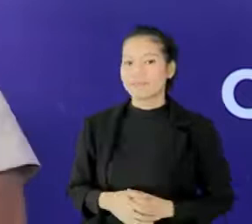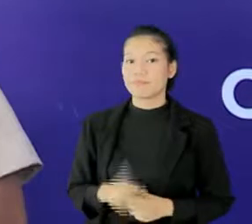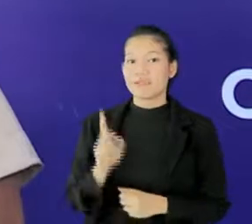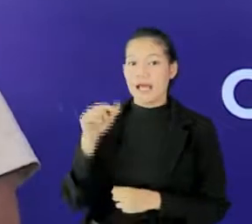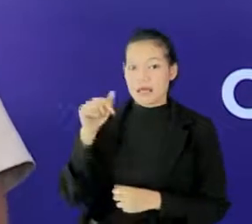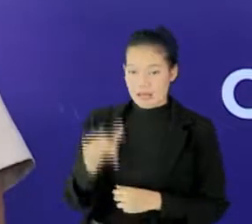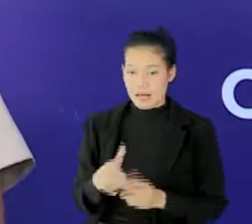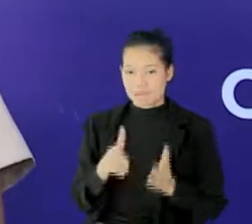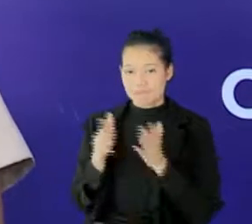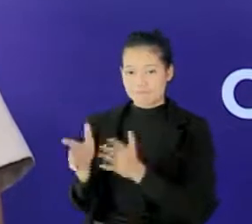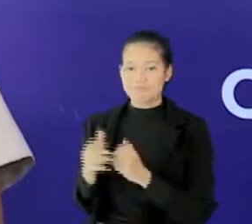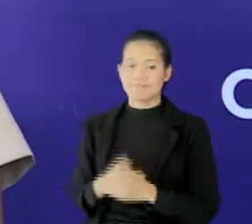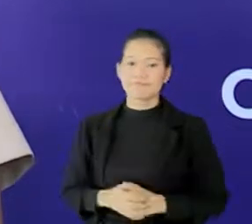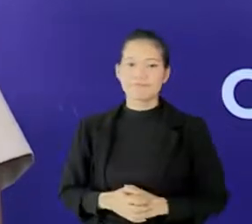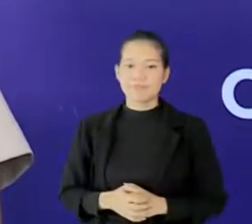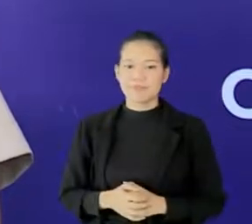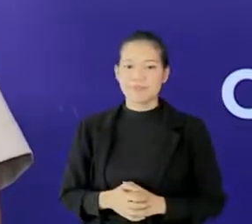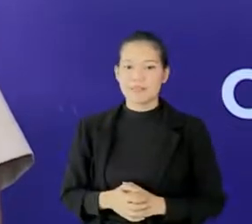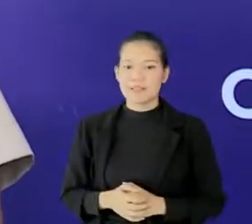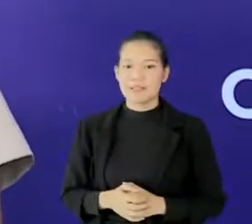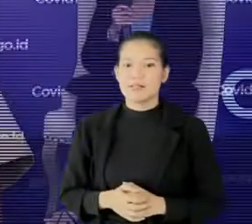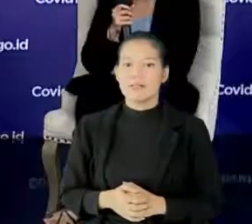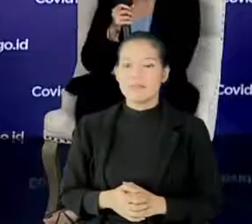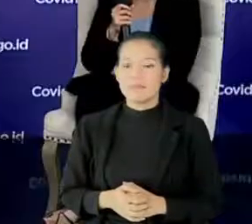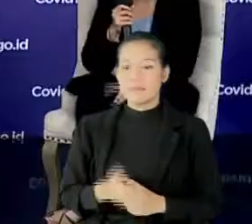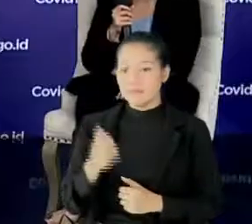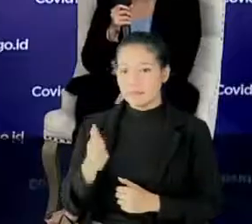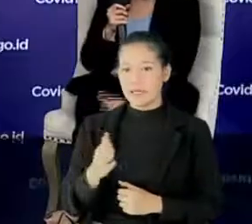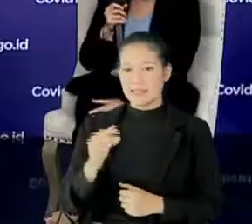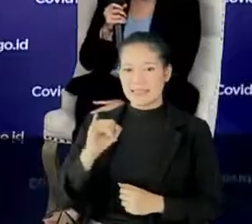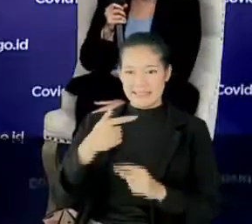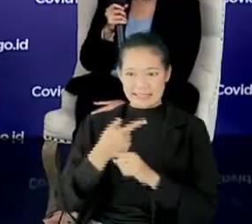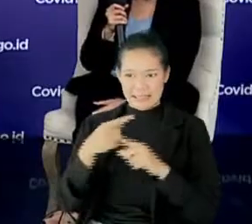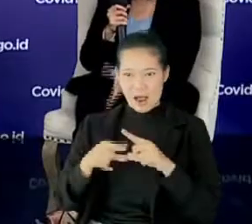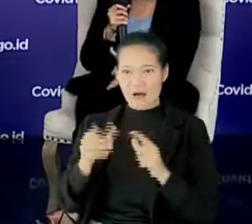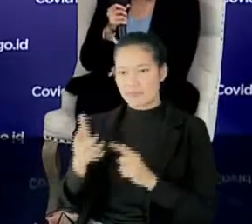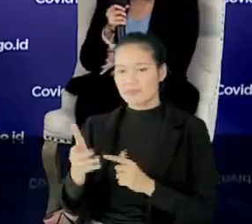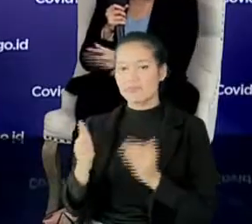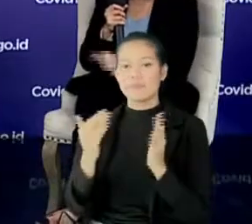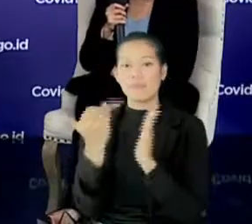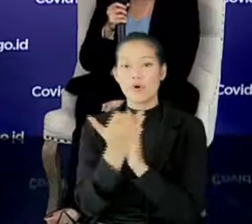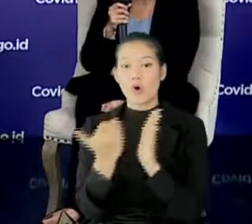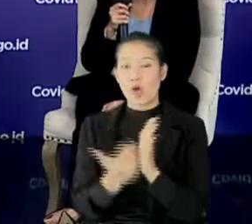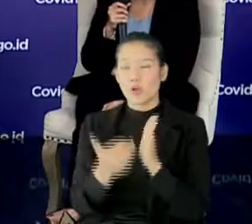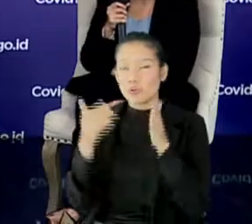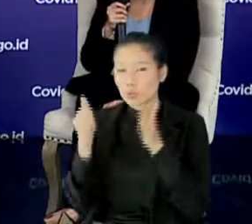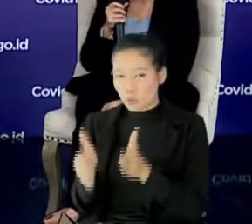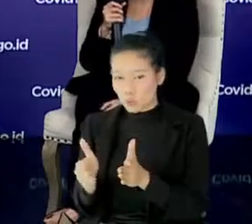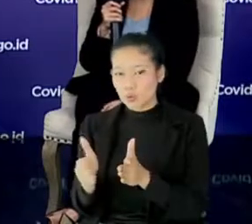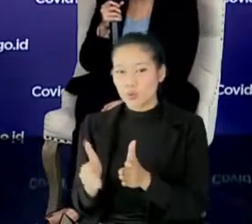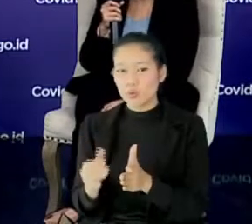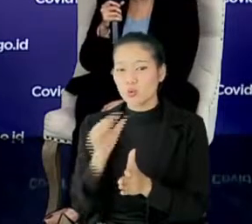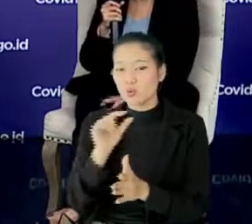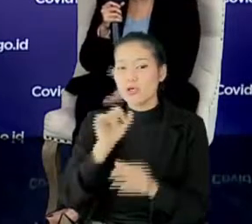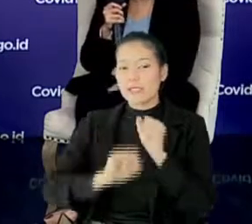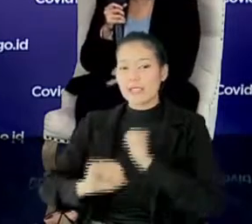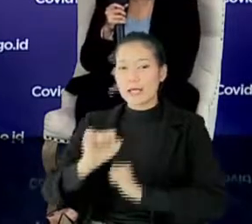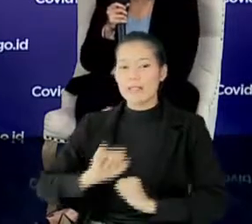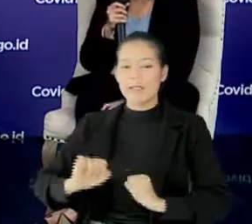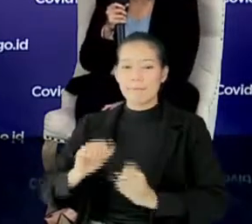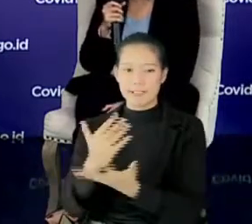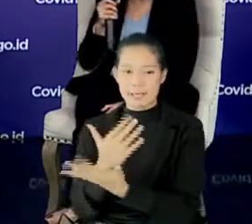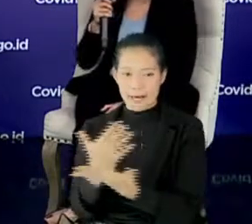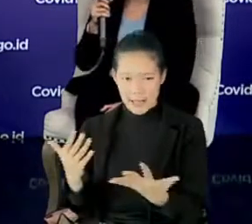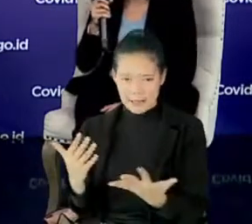Nah sekarang kita ke Mas Iye lagi. Mas, bagaimana protokol ini khusus ya, protokol yang khusus untuk penyelenggaraan kegiatan